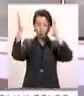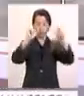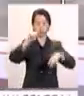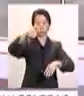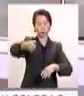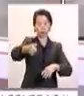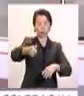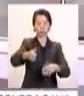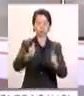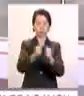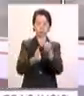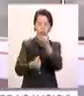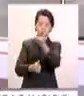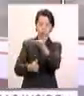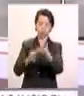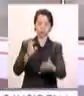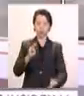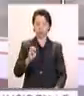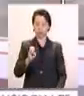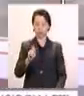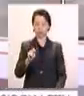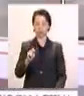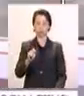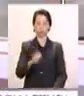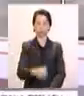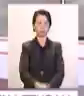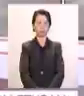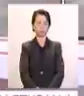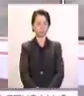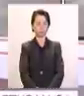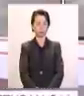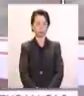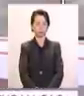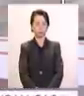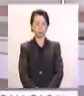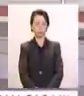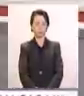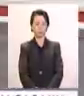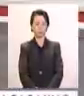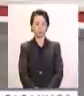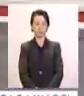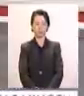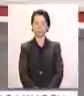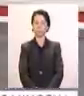akan bersama pegawai Met Malaysia Nur Izzati Zaharah. Silakan.